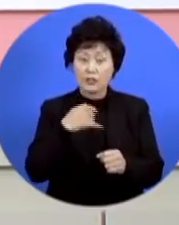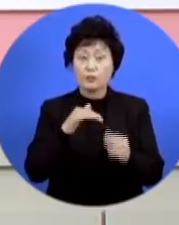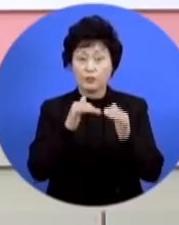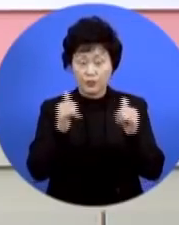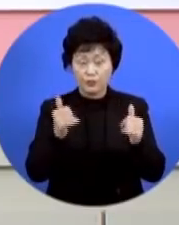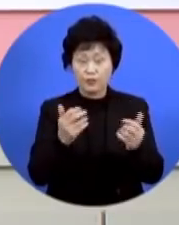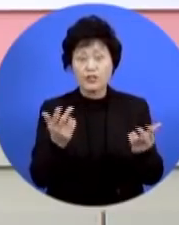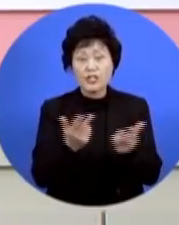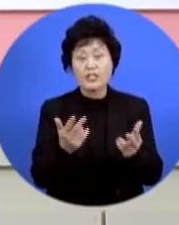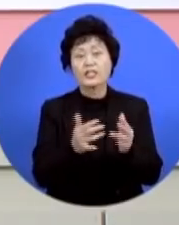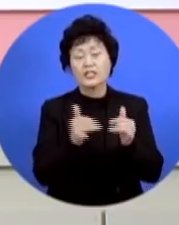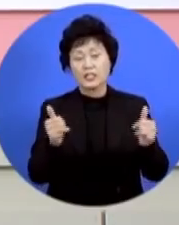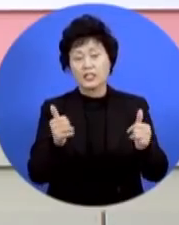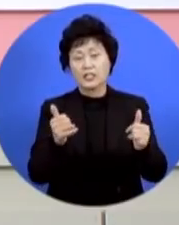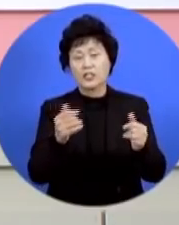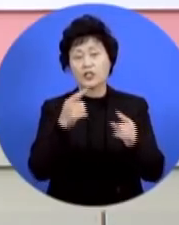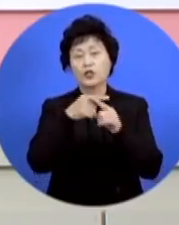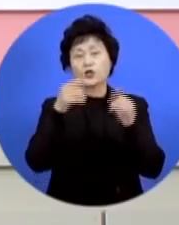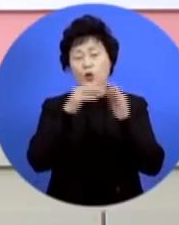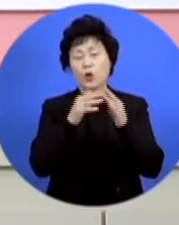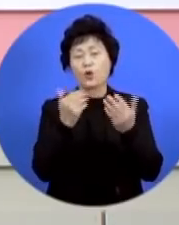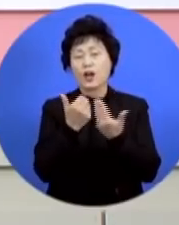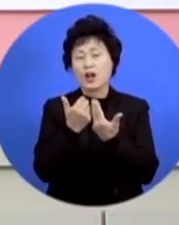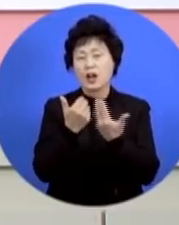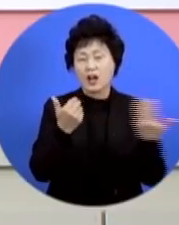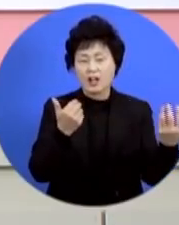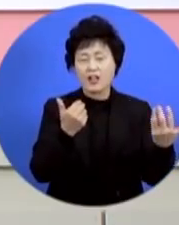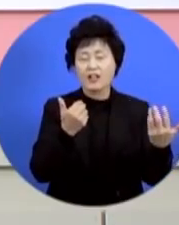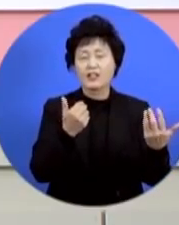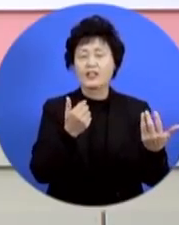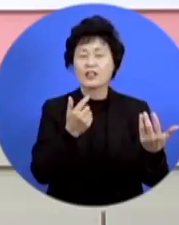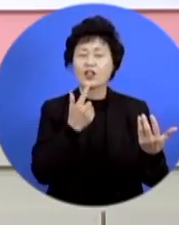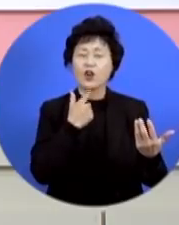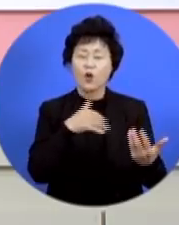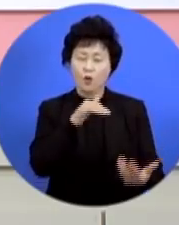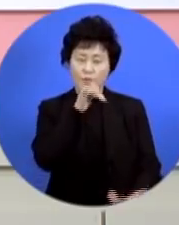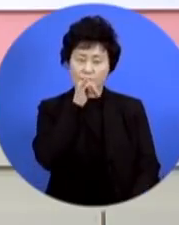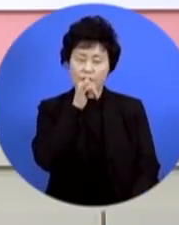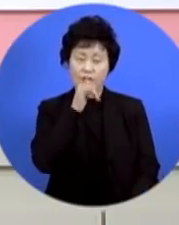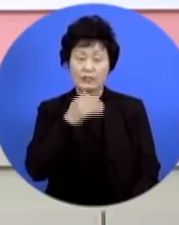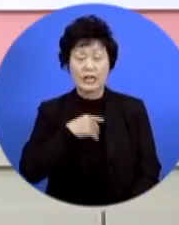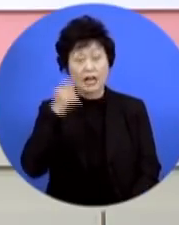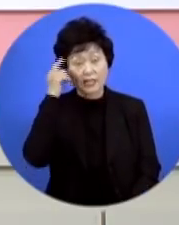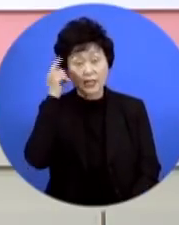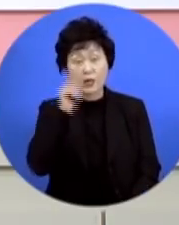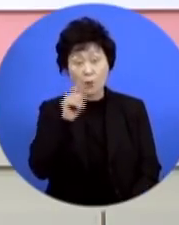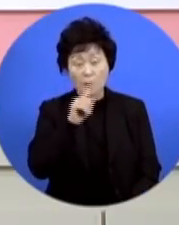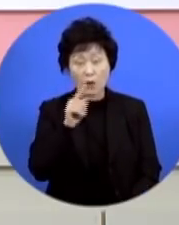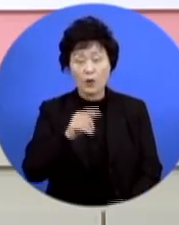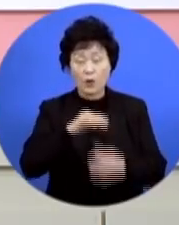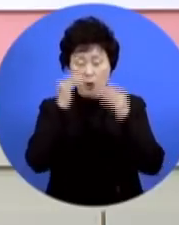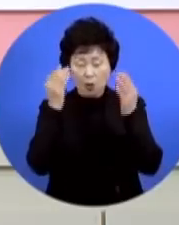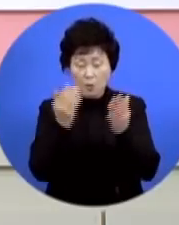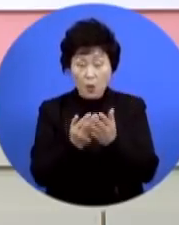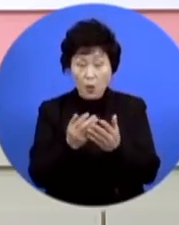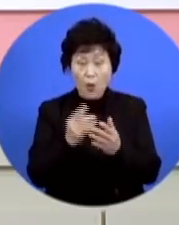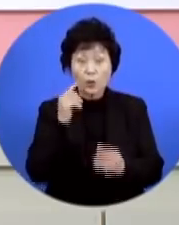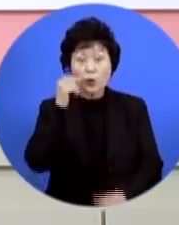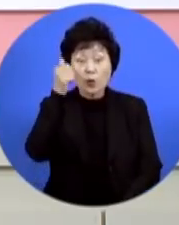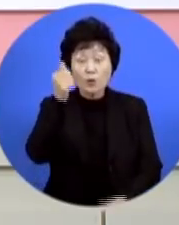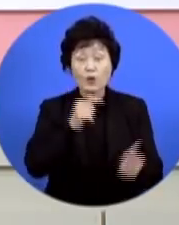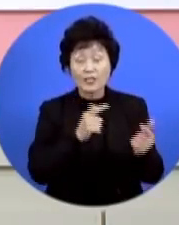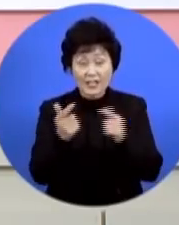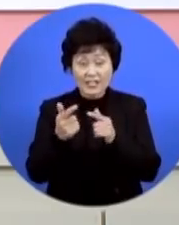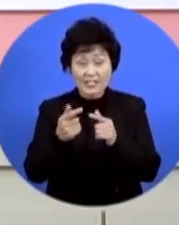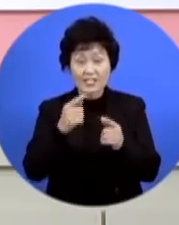일이 있었습니다. 그런데 저는 그런 생각을 한 것 같아요. 모든 목사님들이 개척을 할 때 자기는 좀 이상적인